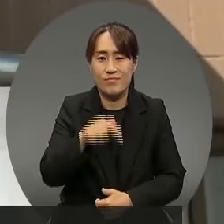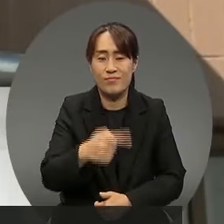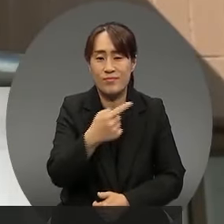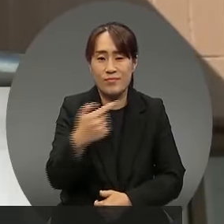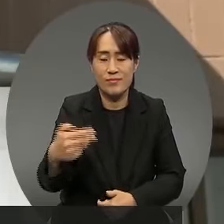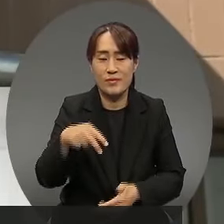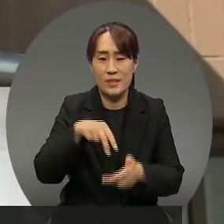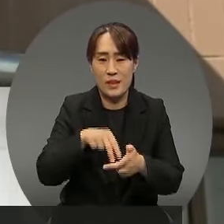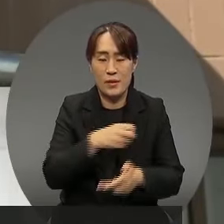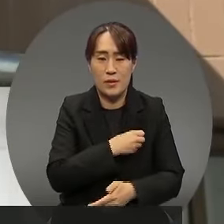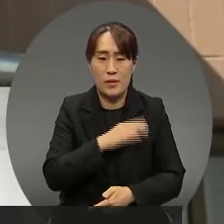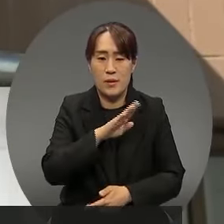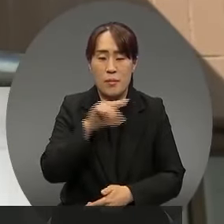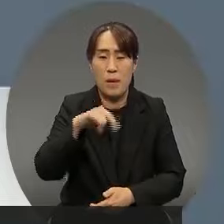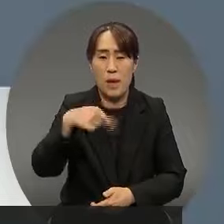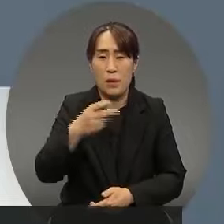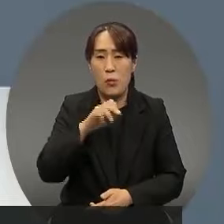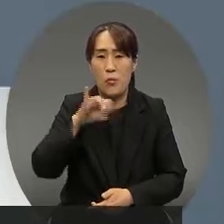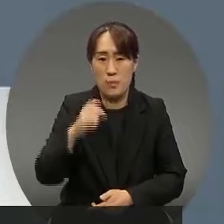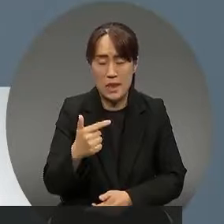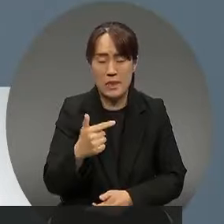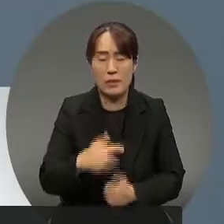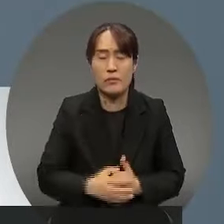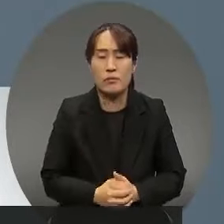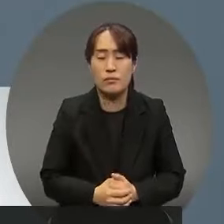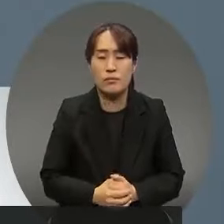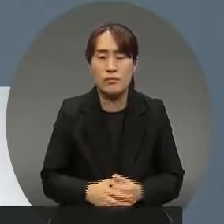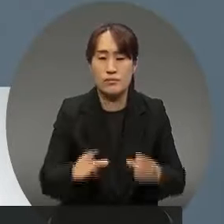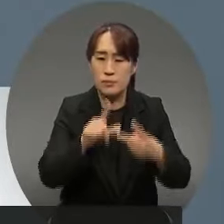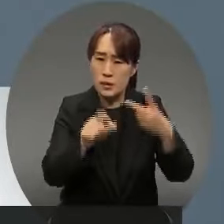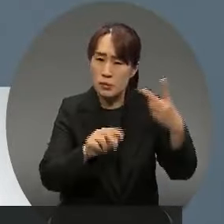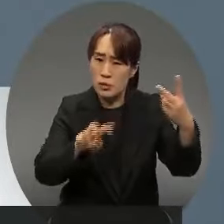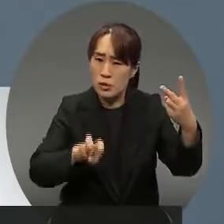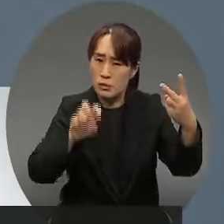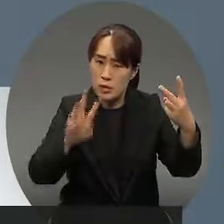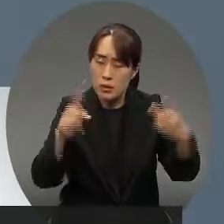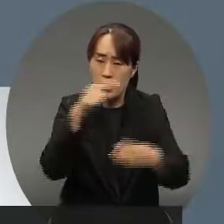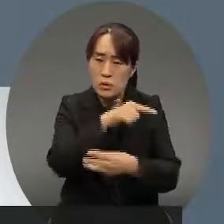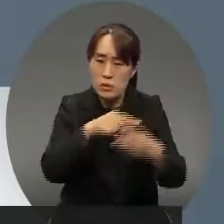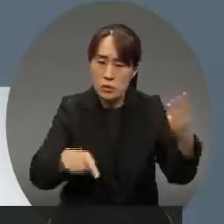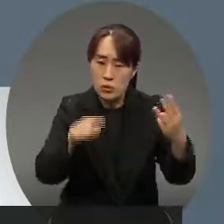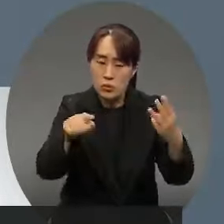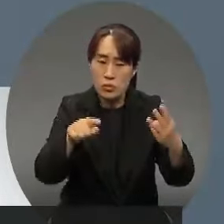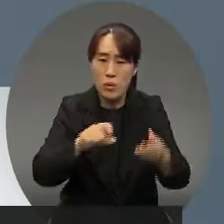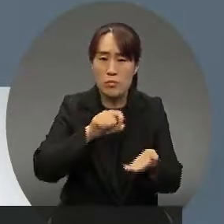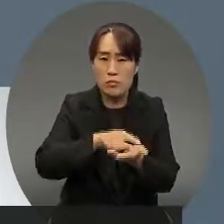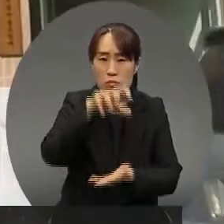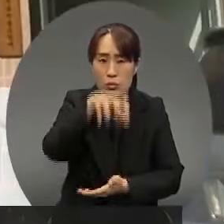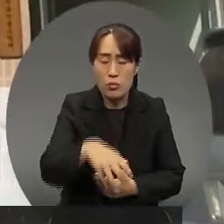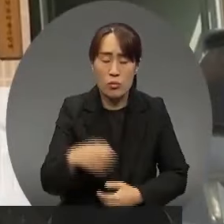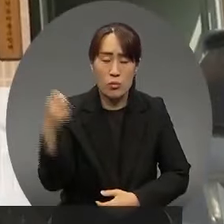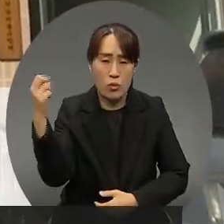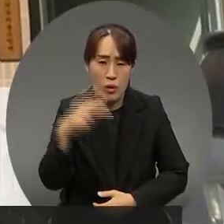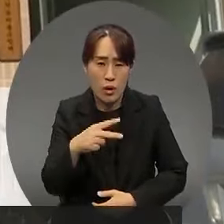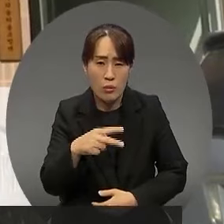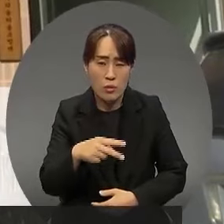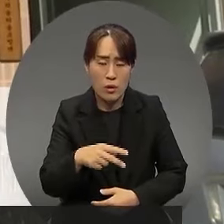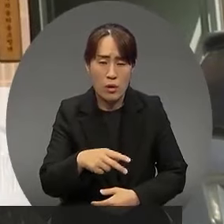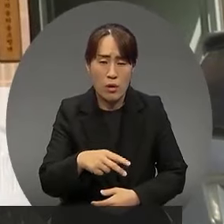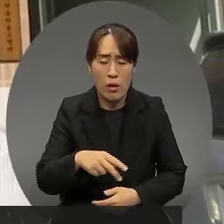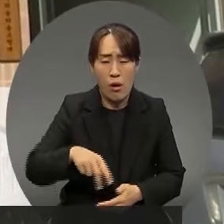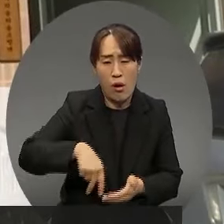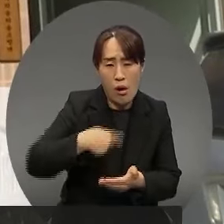안전센터 소속 백동민 소방사는 지난 2월 23일 청주의 한 풋살장에서 갑자기 경련을